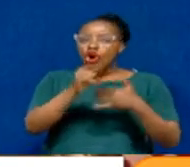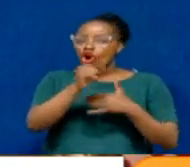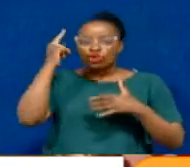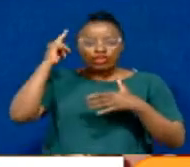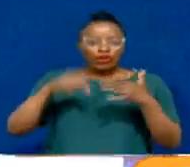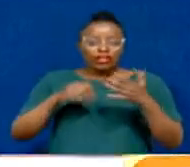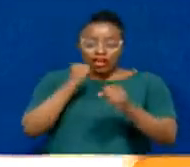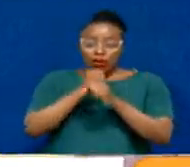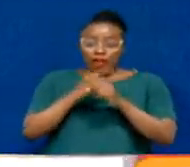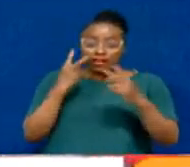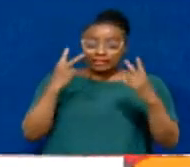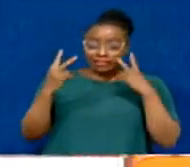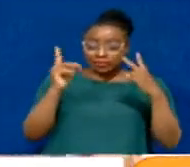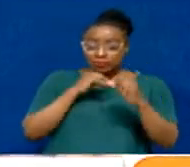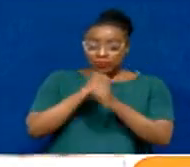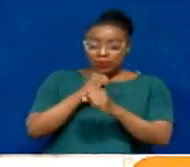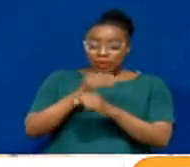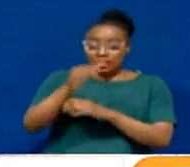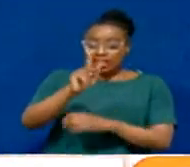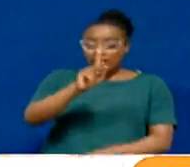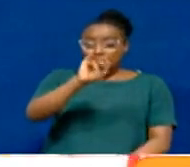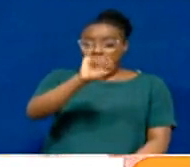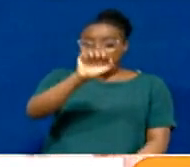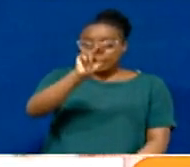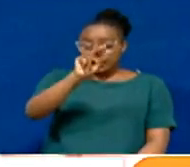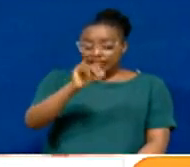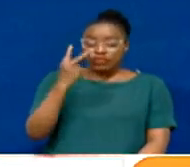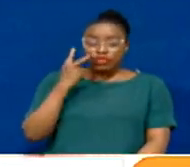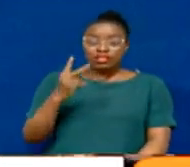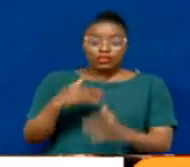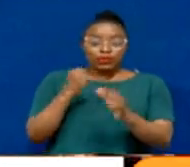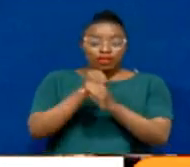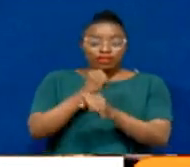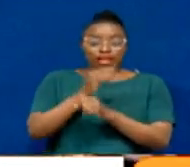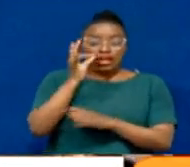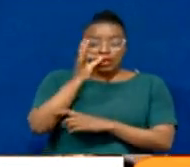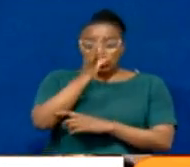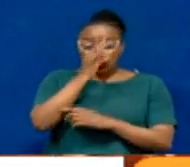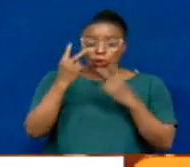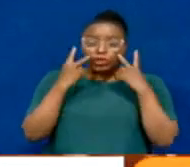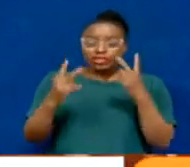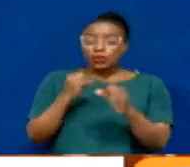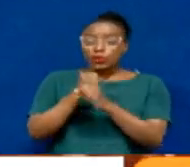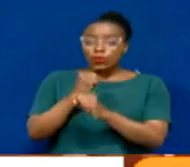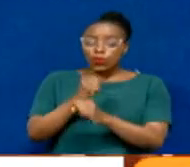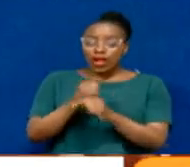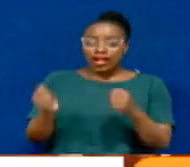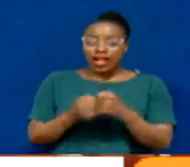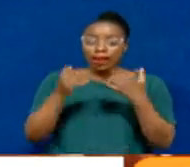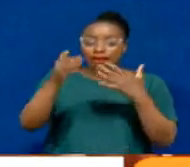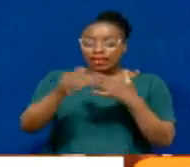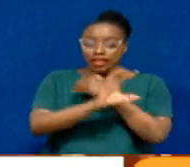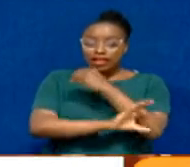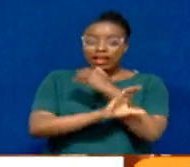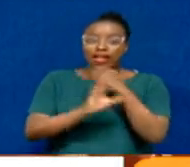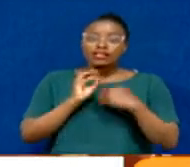gani? Si kazi mumeiona ikifanyika hapa Kieni? Si mumeona kazi ikifanyika Nyeri? Si mumeona kazi ikifanyika katika taifa